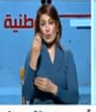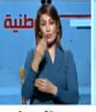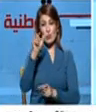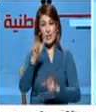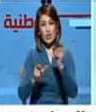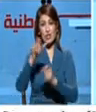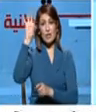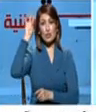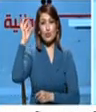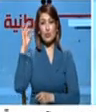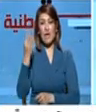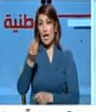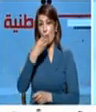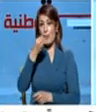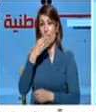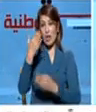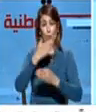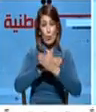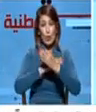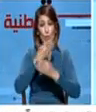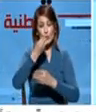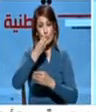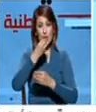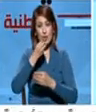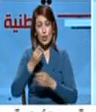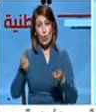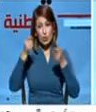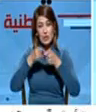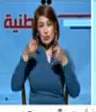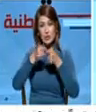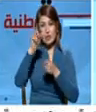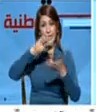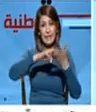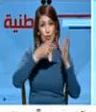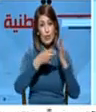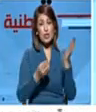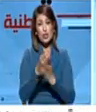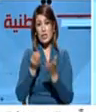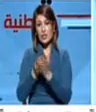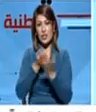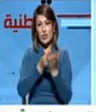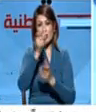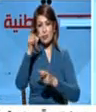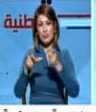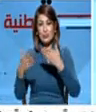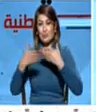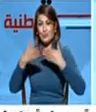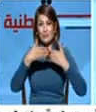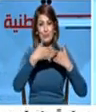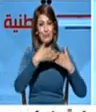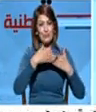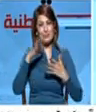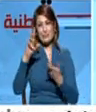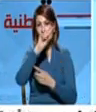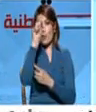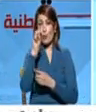للمياه والخبز لم يك لا احتياج الاحتياجات كذلك للتقنيه الحديثه يلقي المتوجين امس كانت نقطه